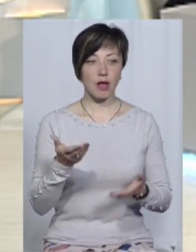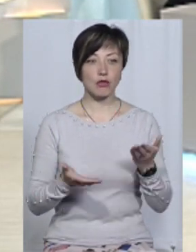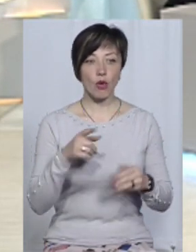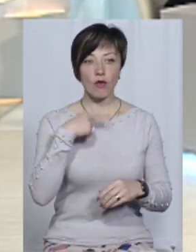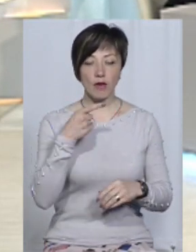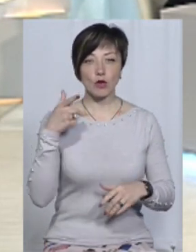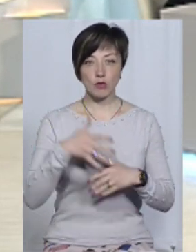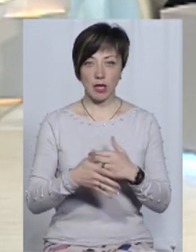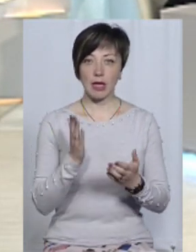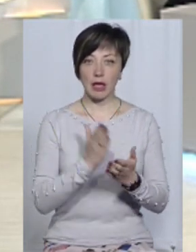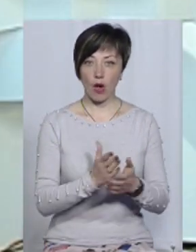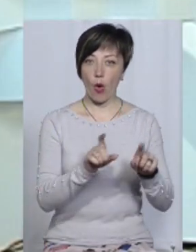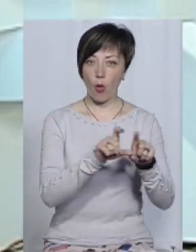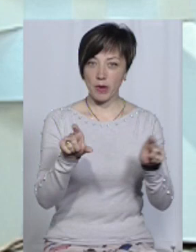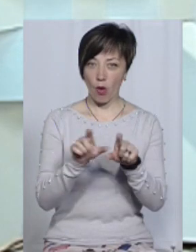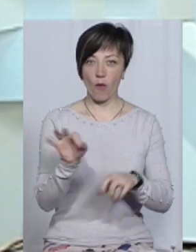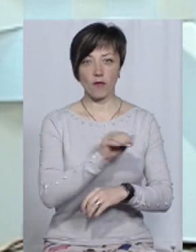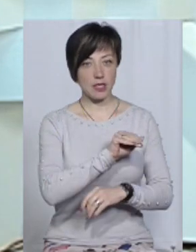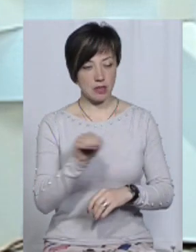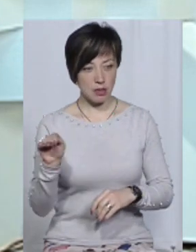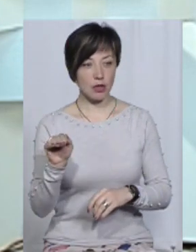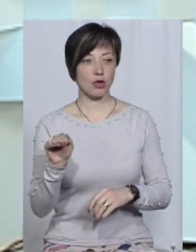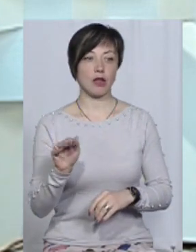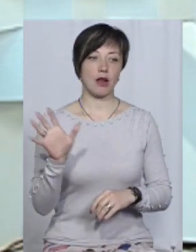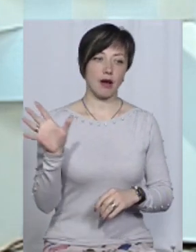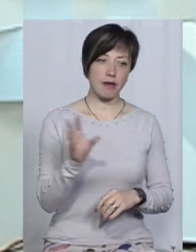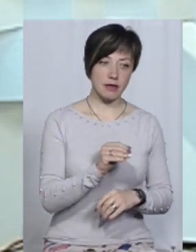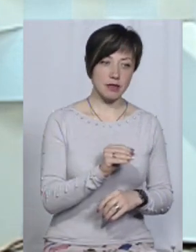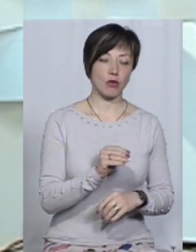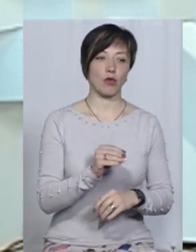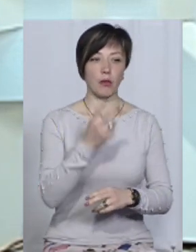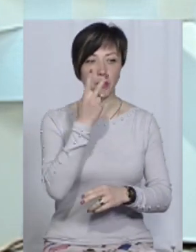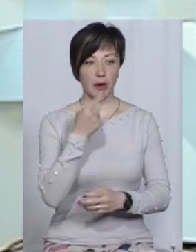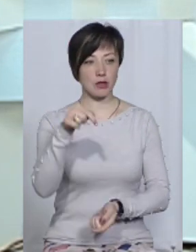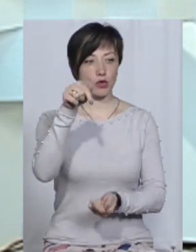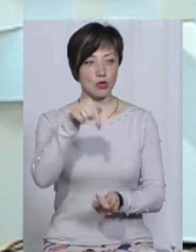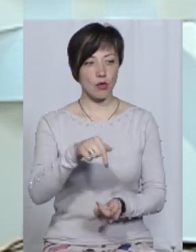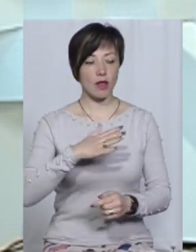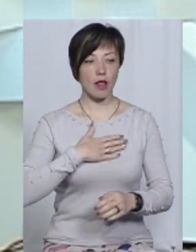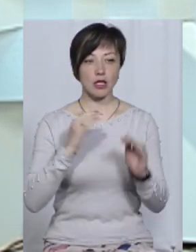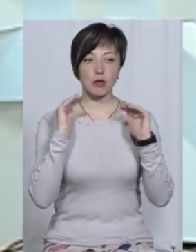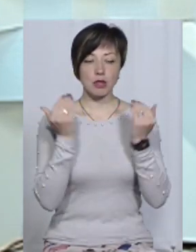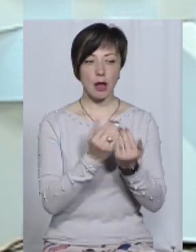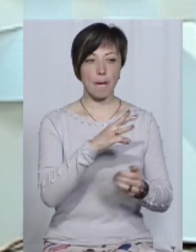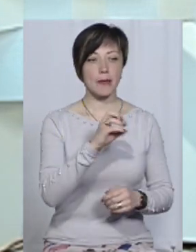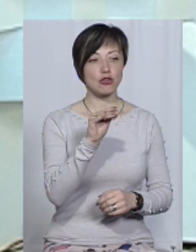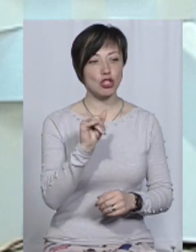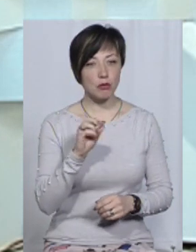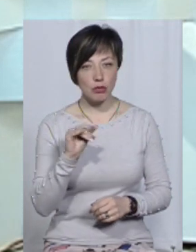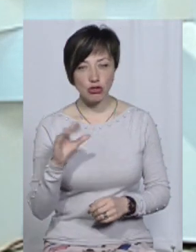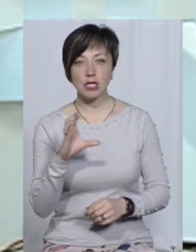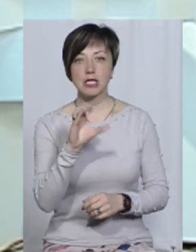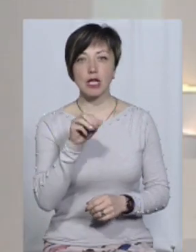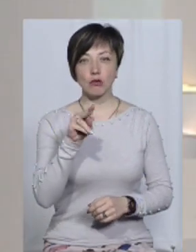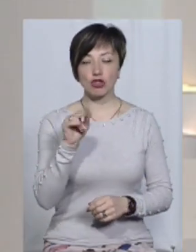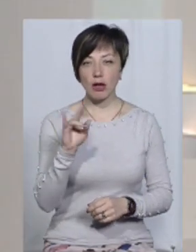якщо говорити, ви розумієте, є об'єкти, які офіційно, скажімо, для цього, да, пристосовані, це наші заповідники Меджибіж, Самчики,